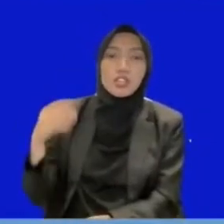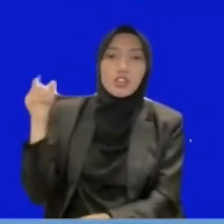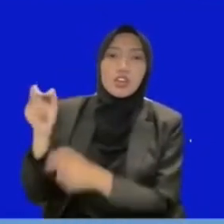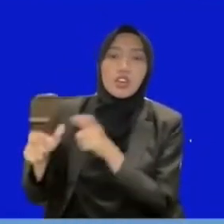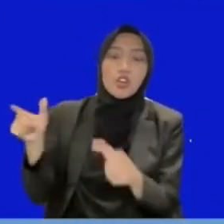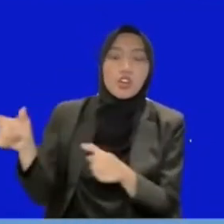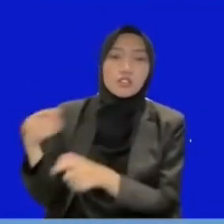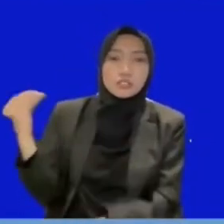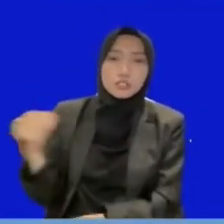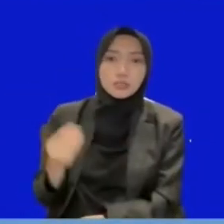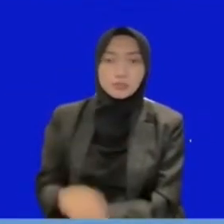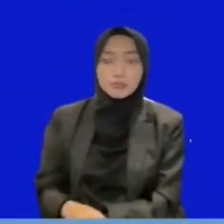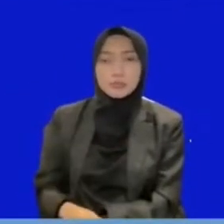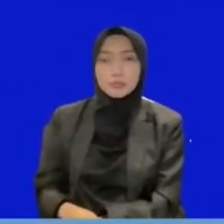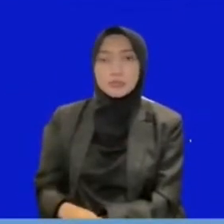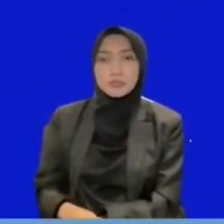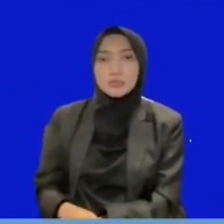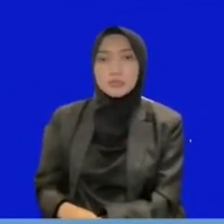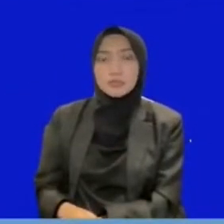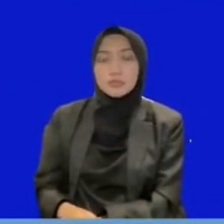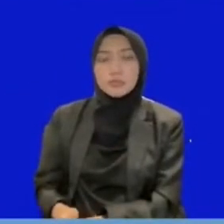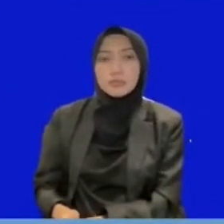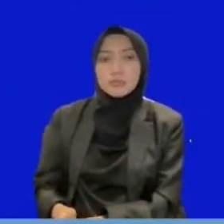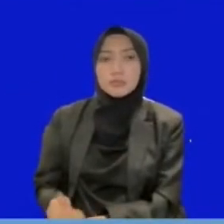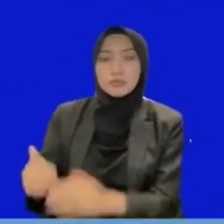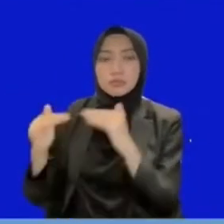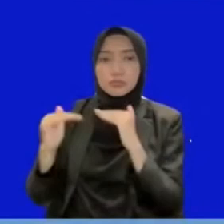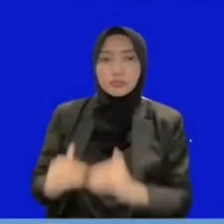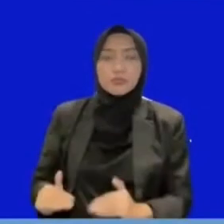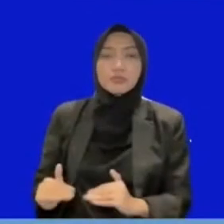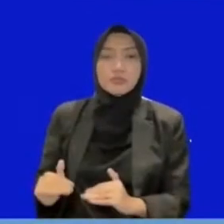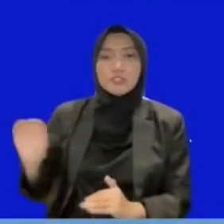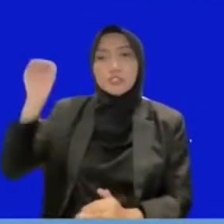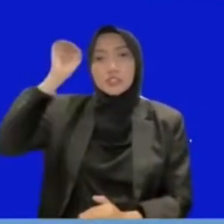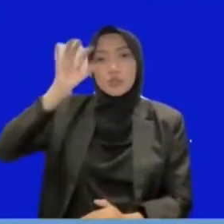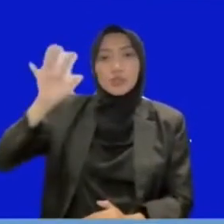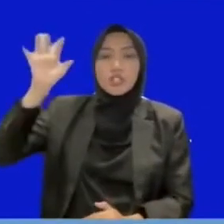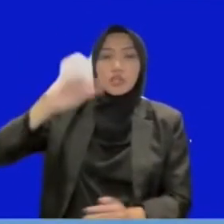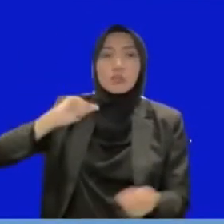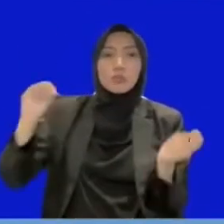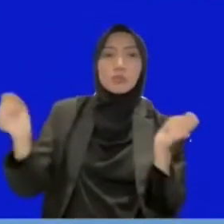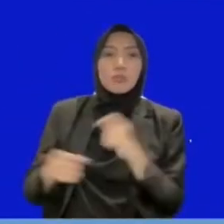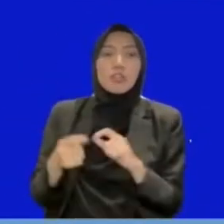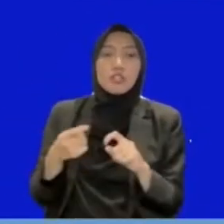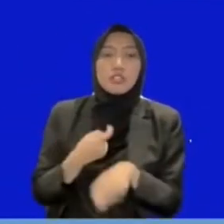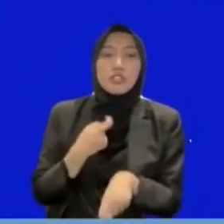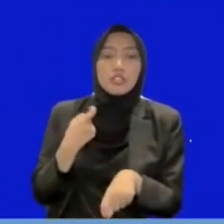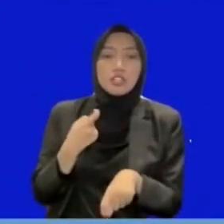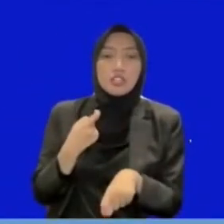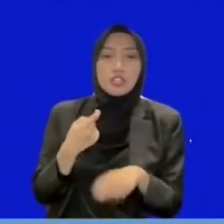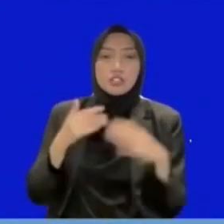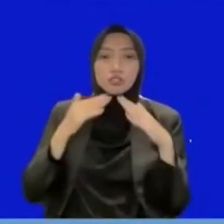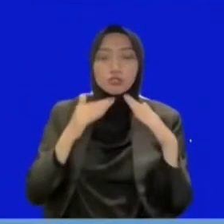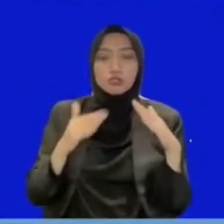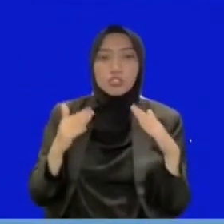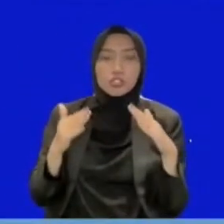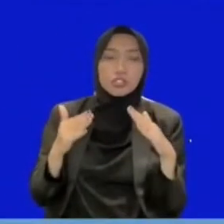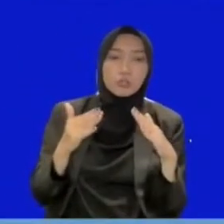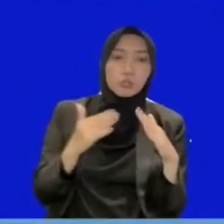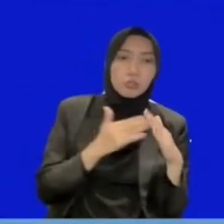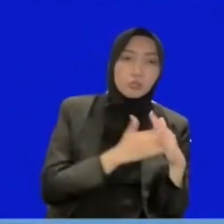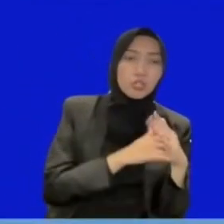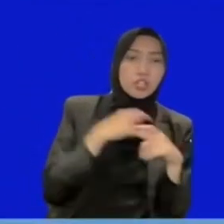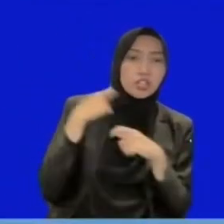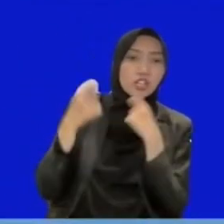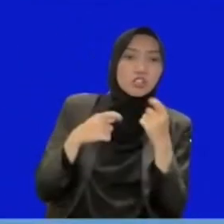gitu. Kemudian yang di bawah ini bisa ilustrasinya ya, perubahan dari rumah yang tadinya